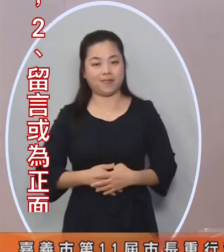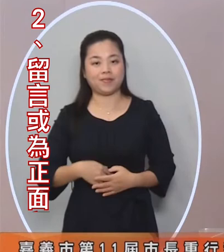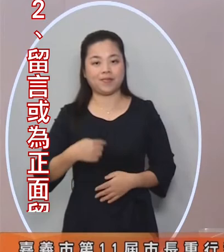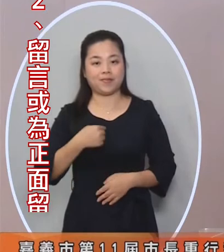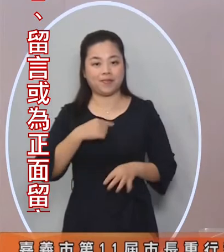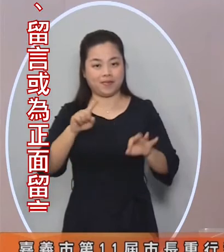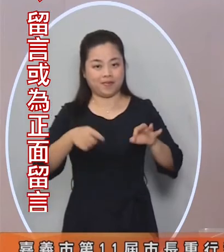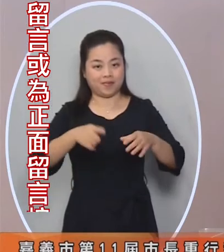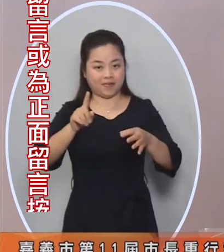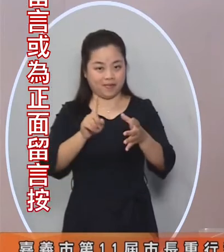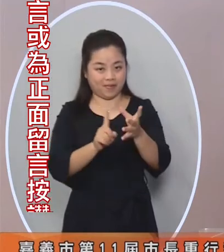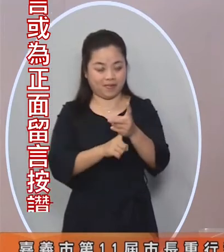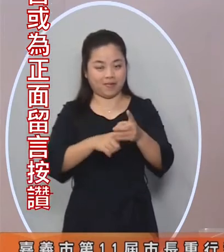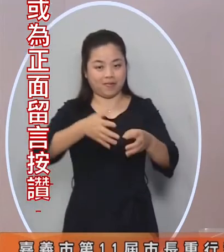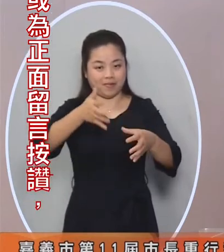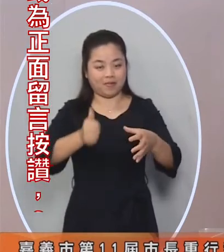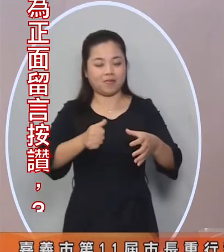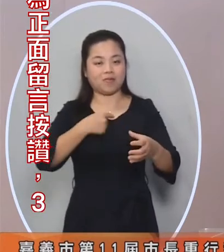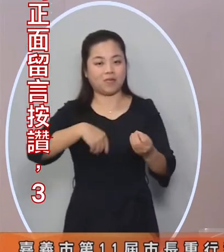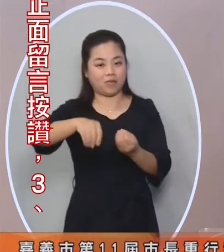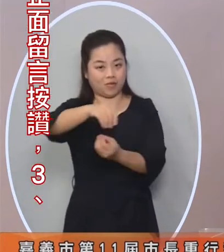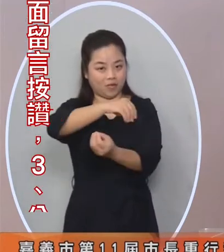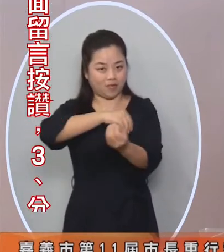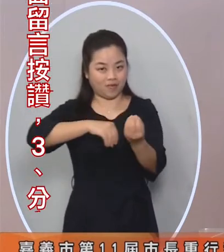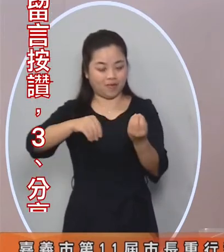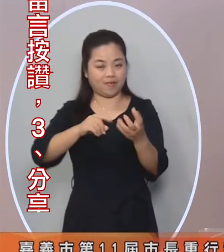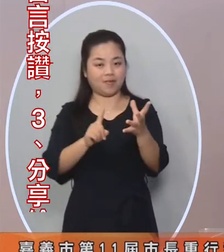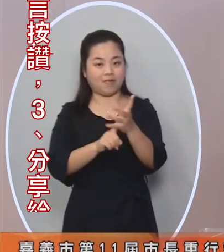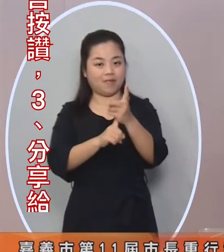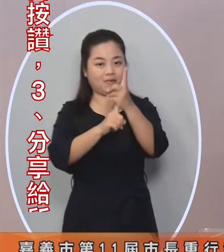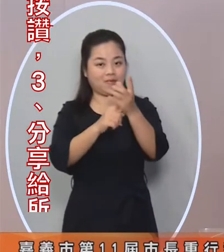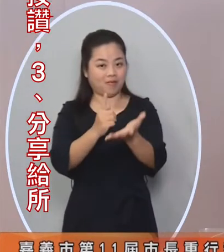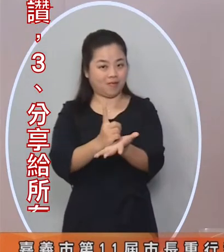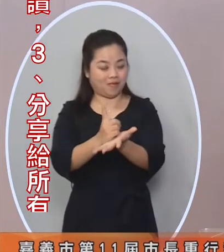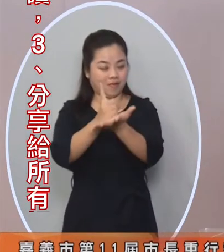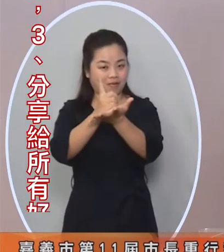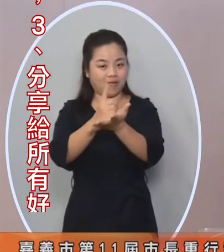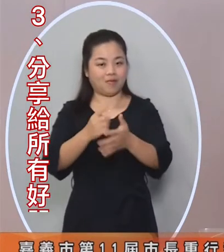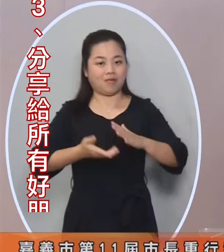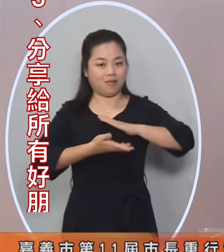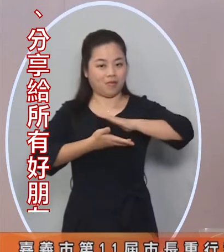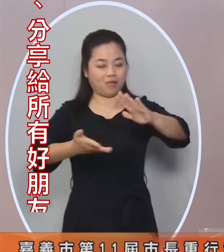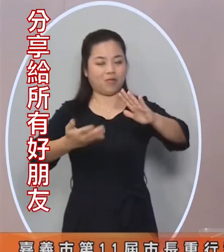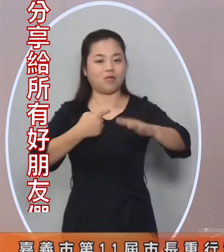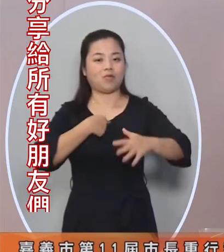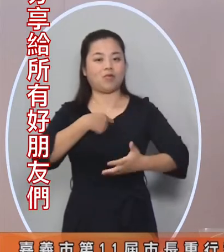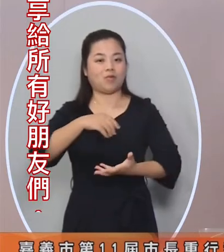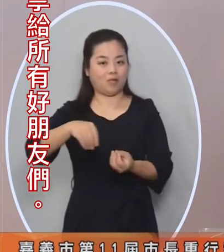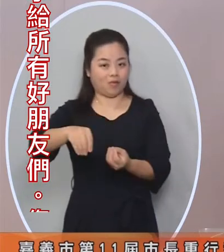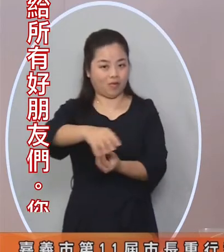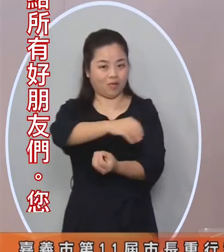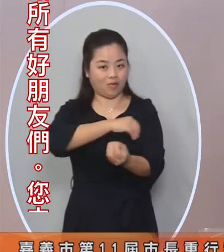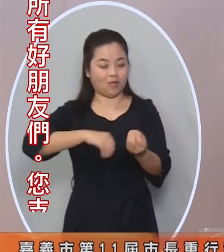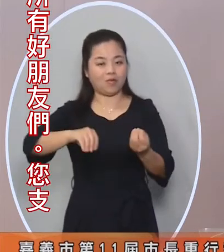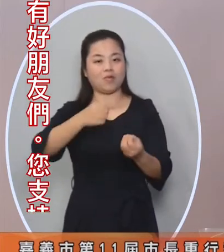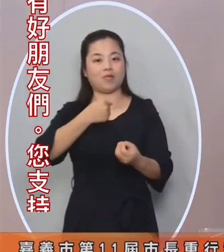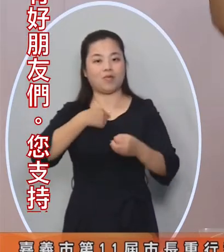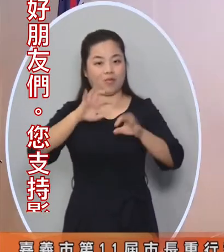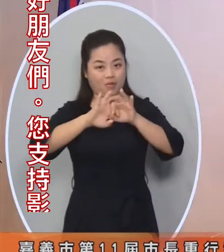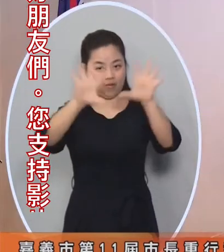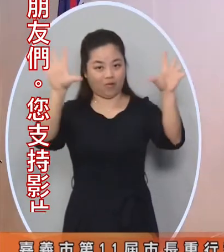我财神总统本身就是宇宙神圣而伟大的光明，我就是宇宙，我就是光明。